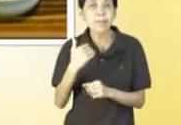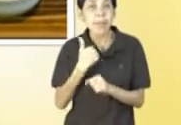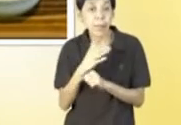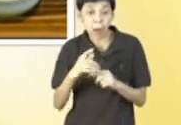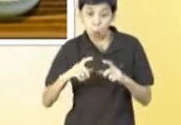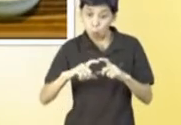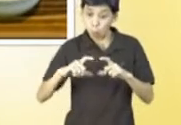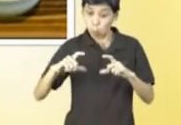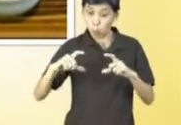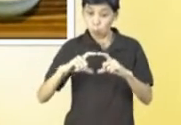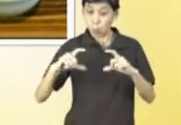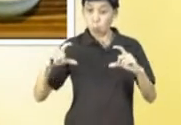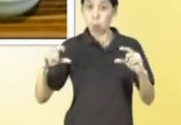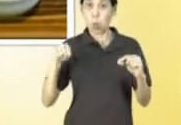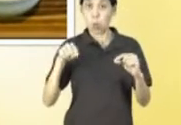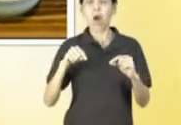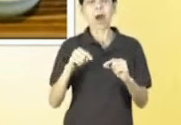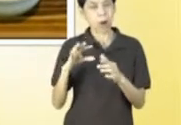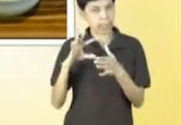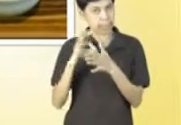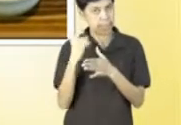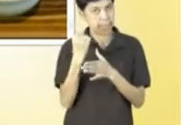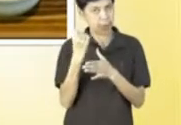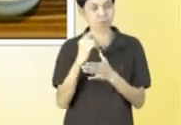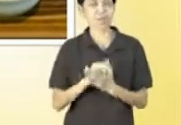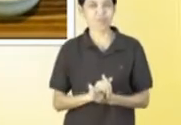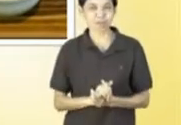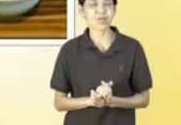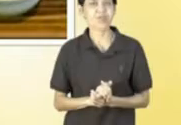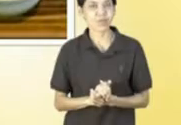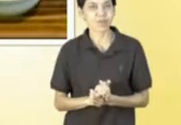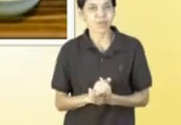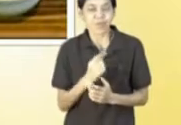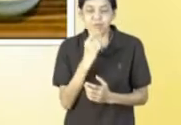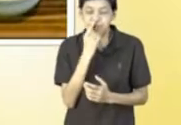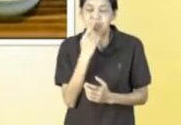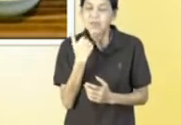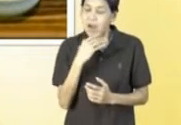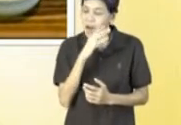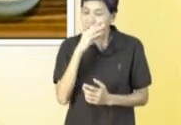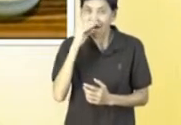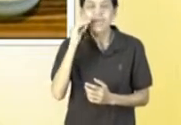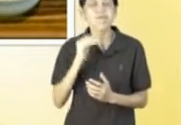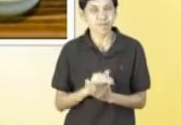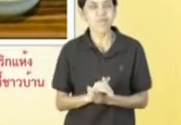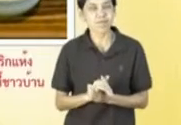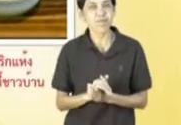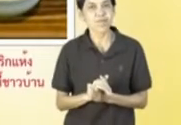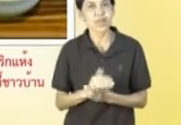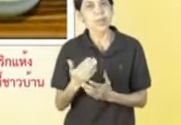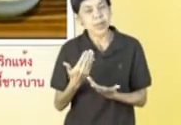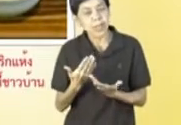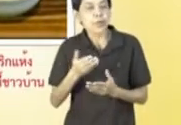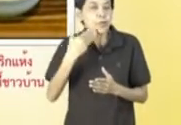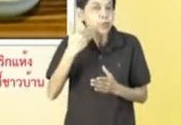ปลาอินทรี เอาแต่เนื้อมานะฮะ เอาแต่เนื้อนะคะ นะครับ ต้องเลือกที่มีกลิ่นหอมด้วยนะคะแล้วก็ ม ี